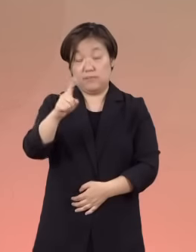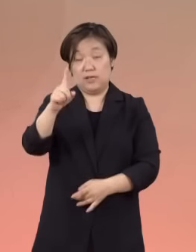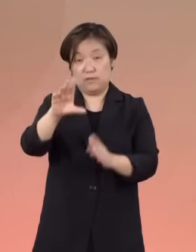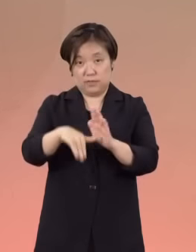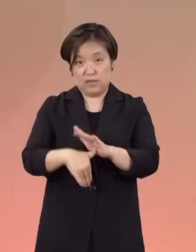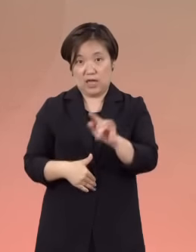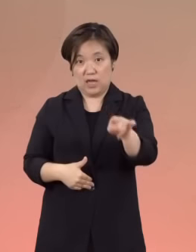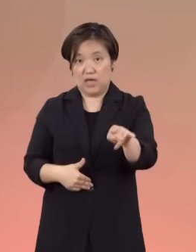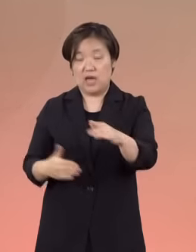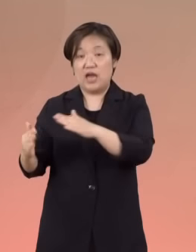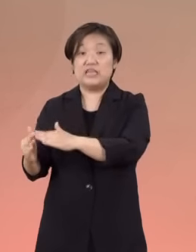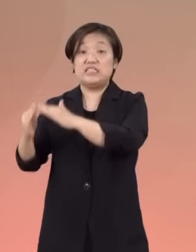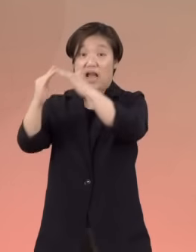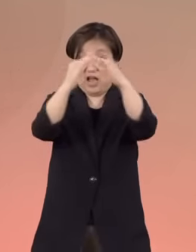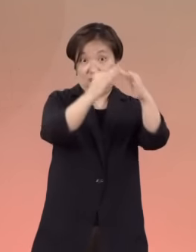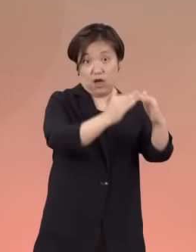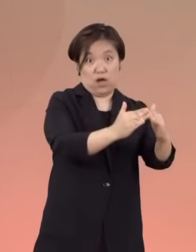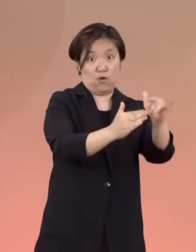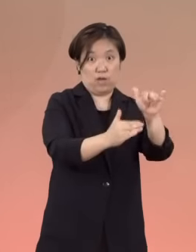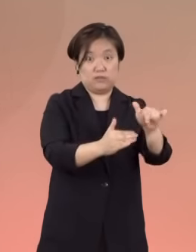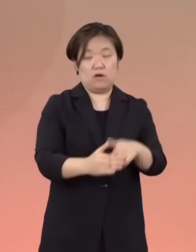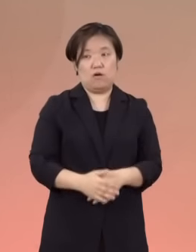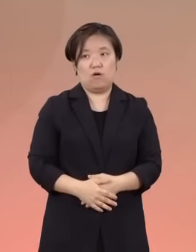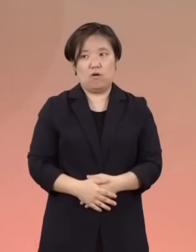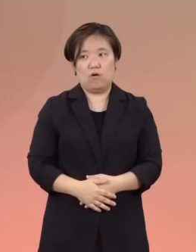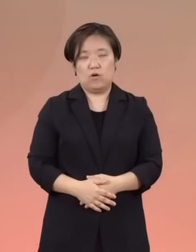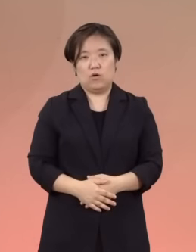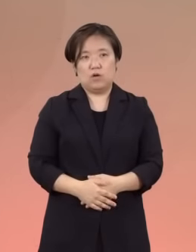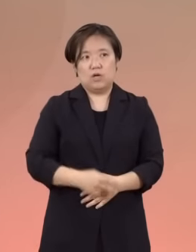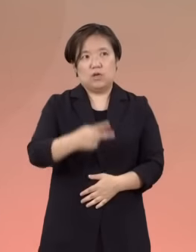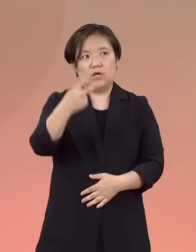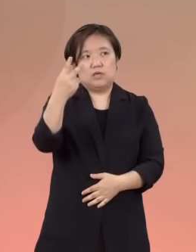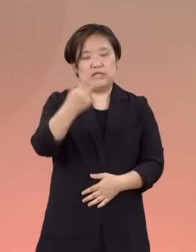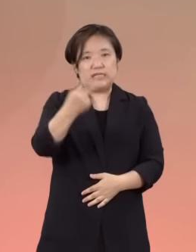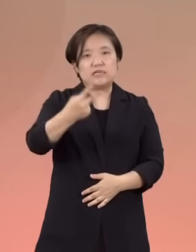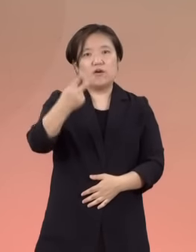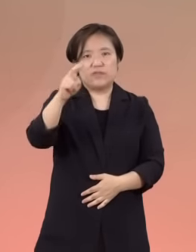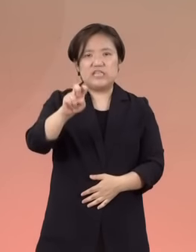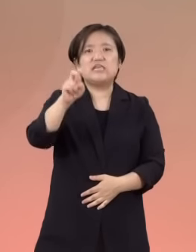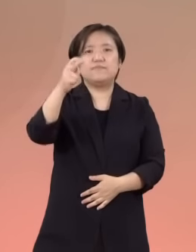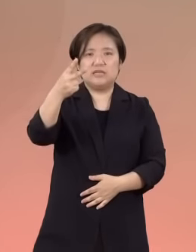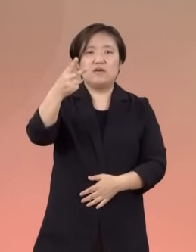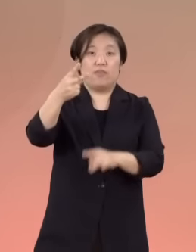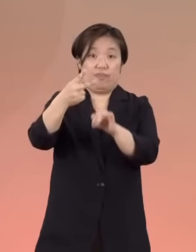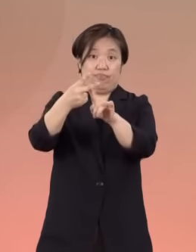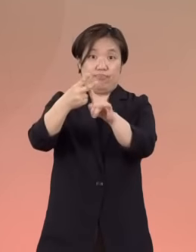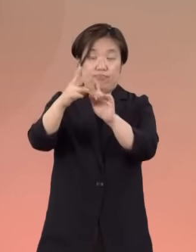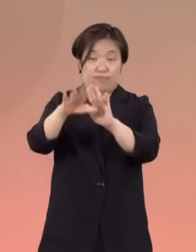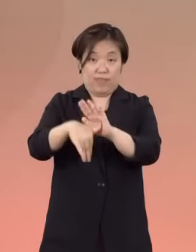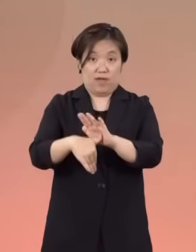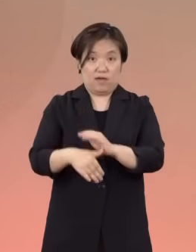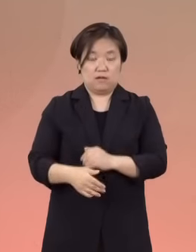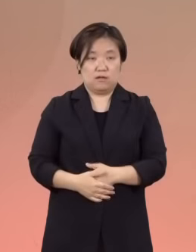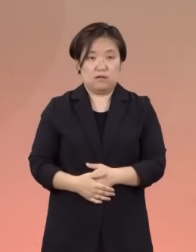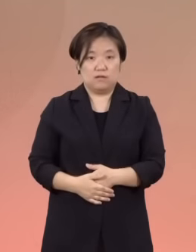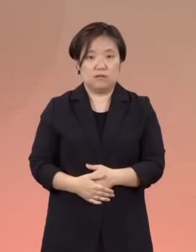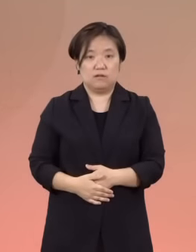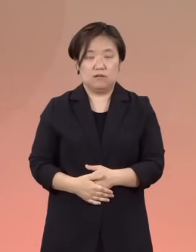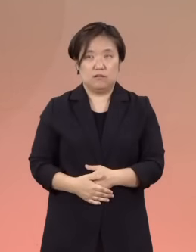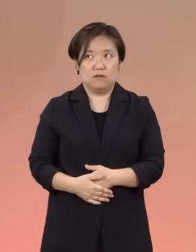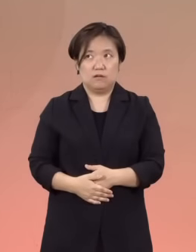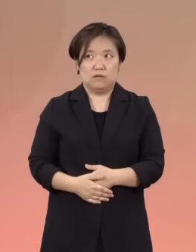약 11년 후인 2022년도에 있었던 일입니다 그거 몇 년 안 됐네요